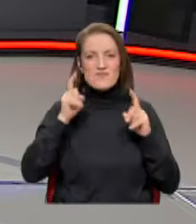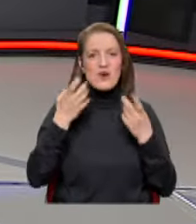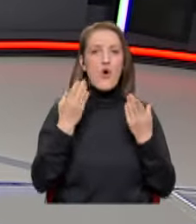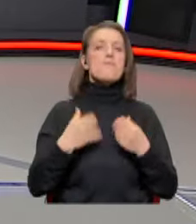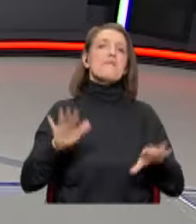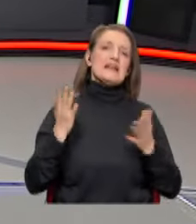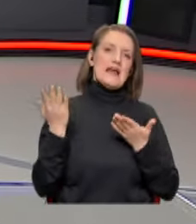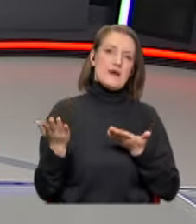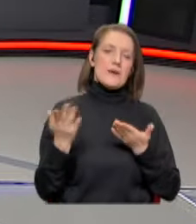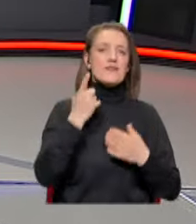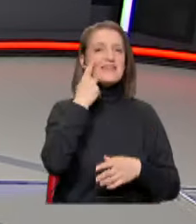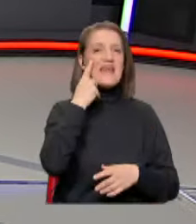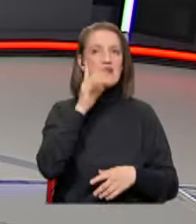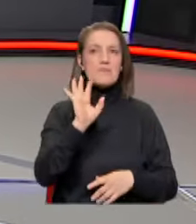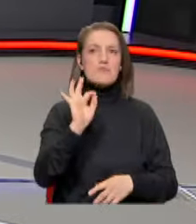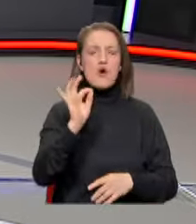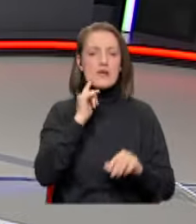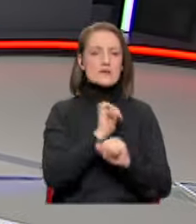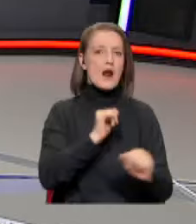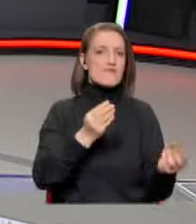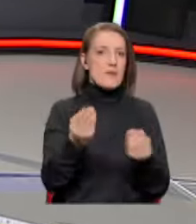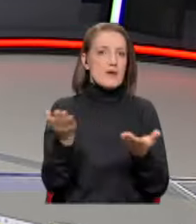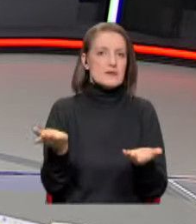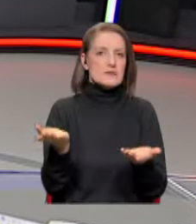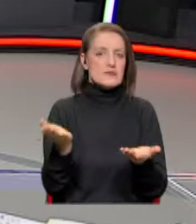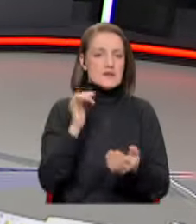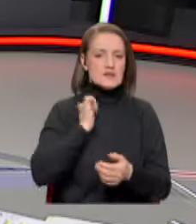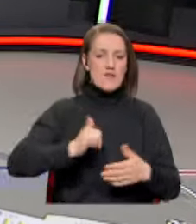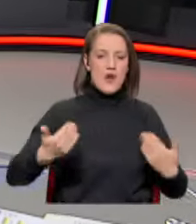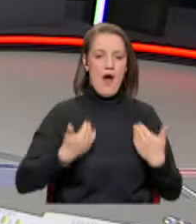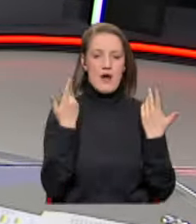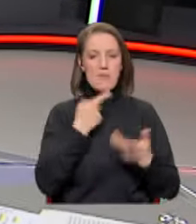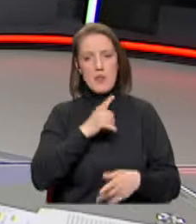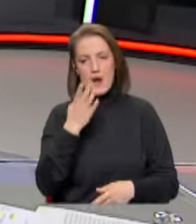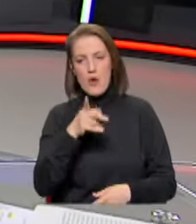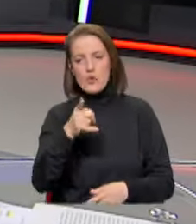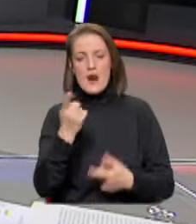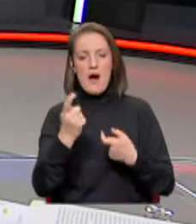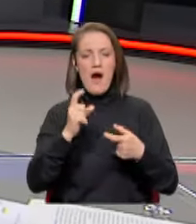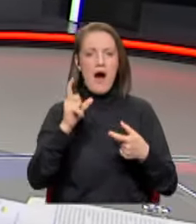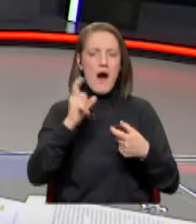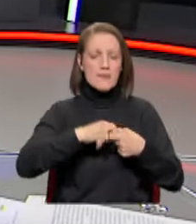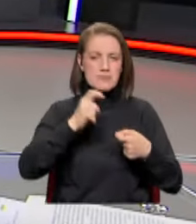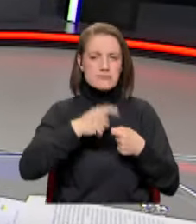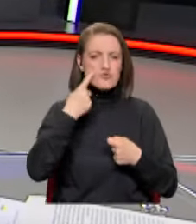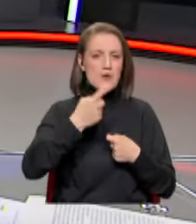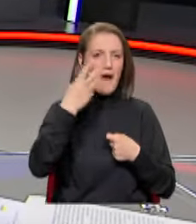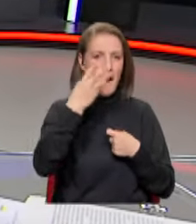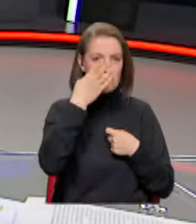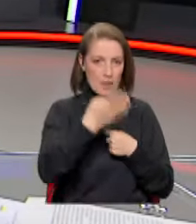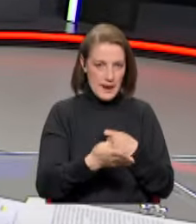olmayabilirler fakat Devleti bu şekilde yıpratmayın savcı hakim adaylarının veya onların işte atanmaları sırasında Cumhurbaşkanı